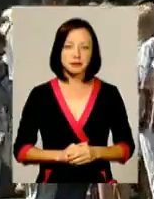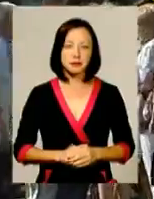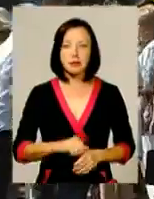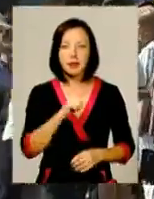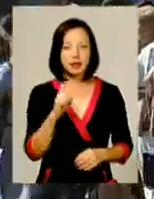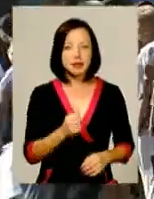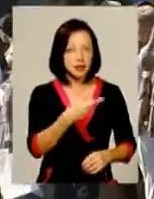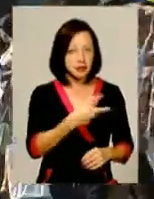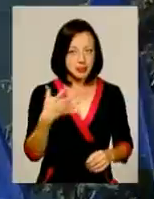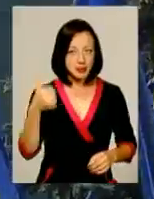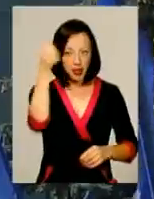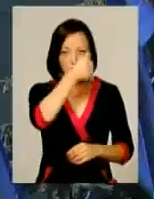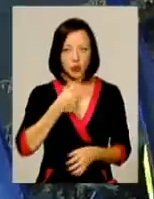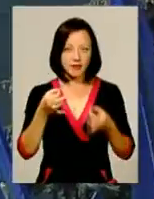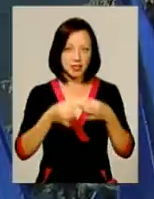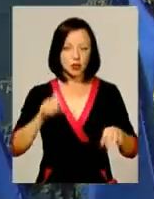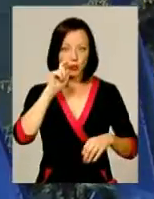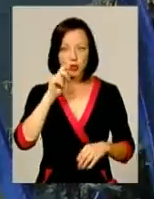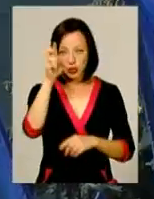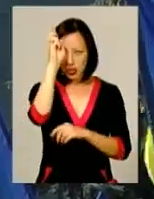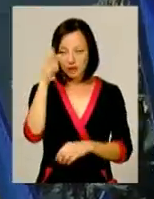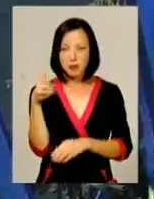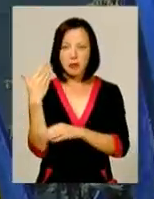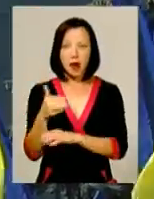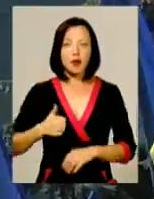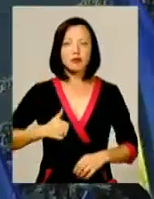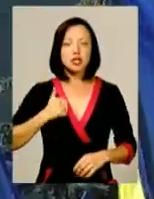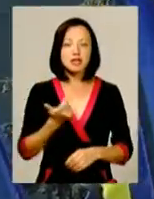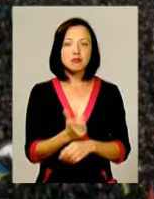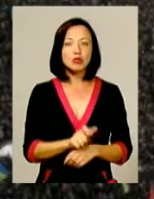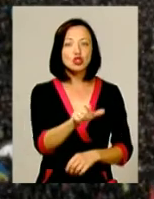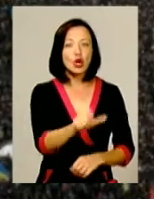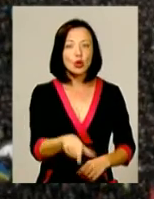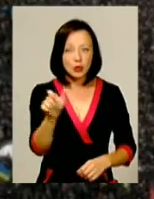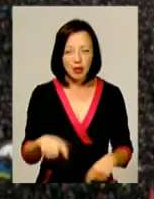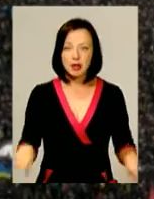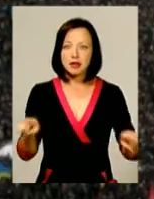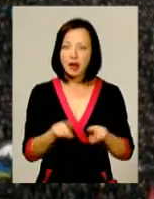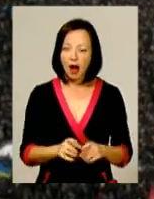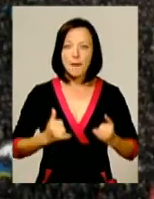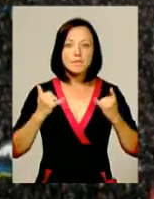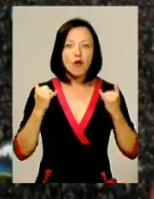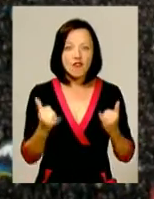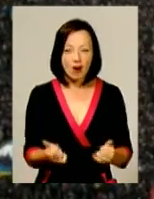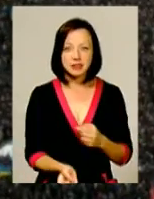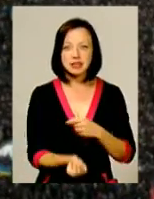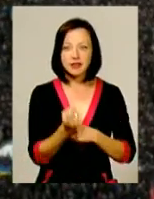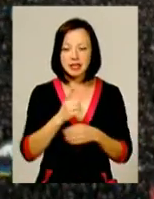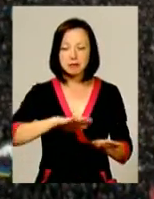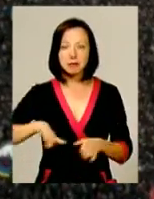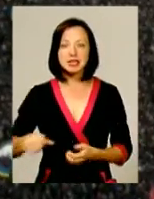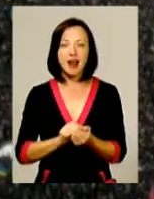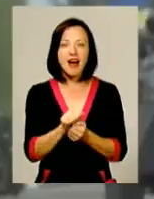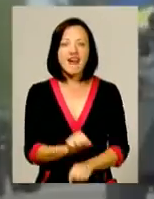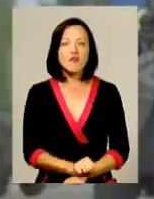За 25 років незалежної України державним прапором пишається все більше людей. Така повага до національного символу з'явилася після